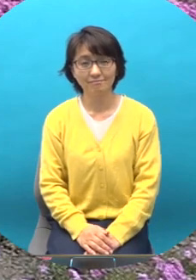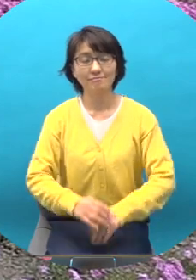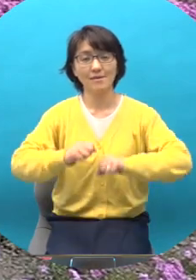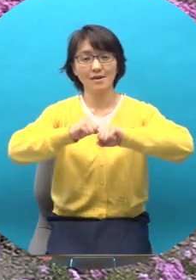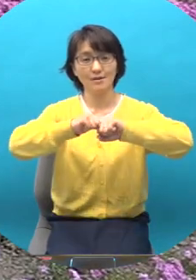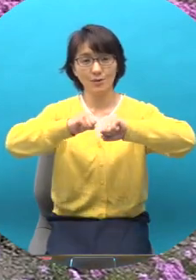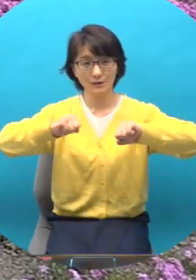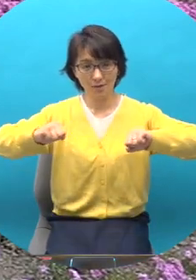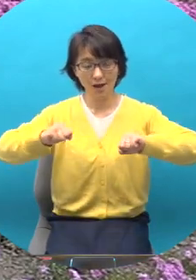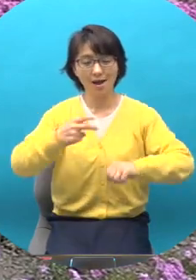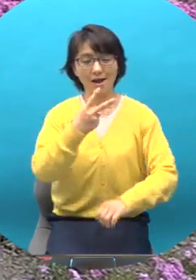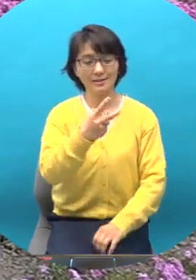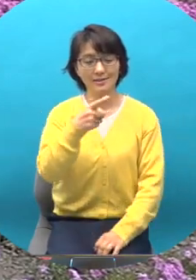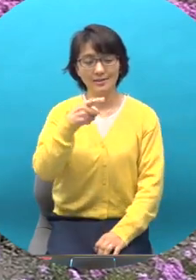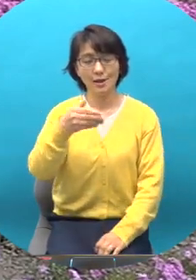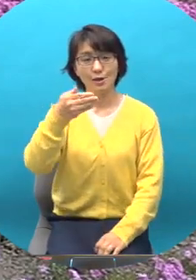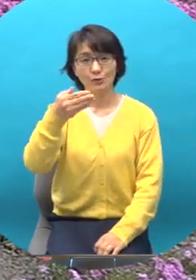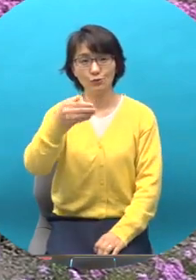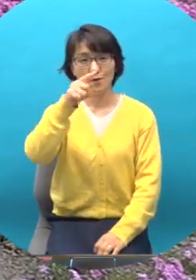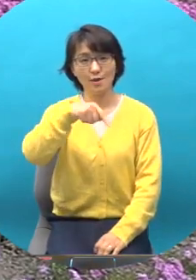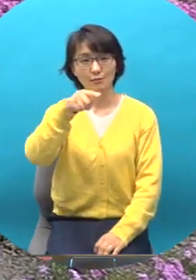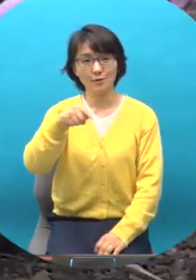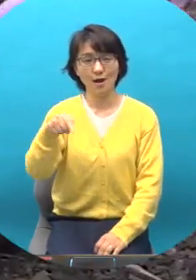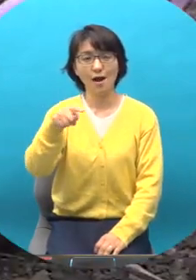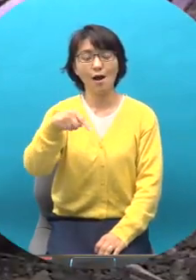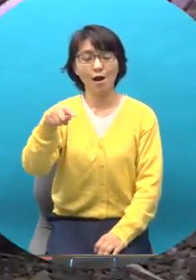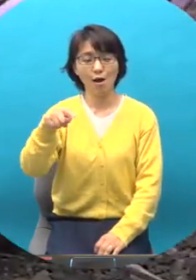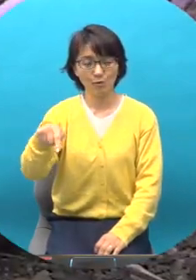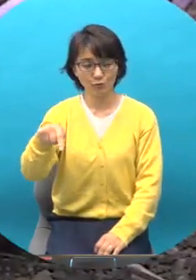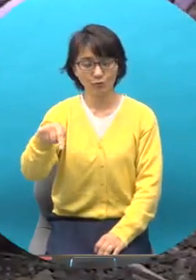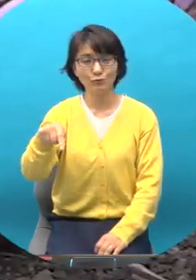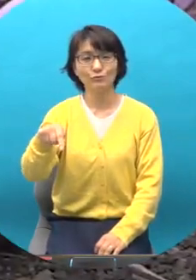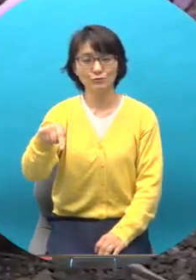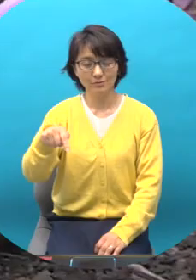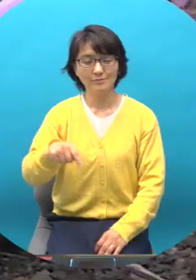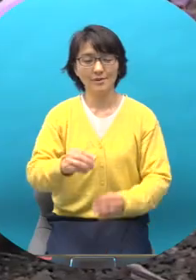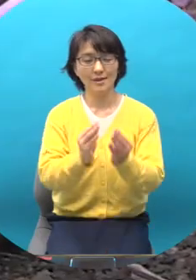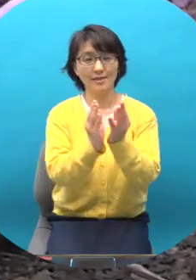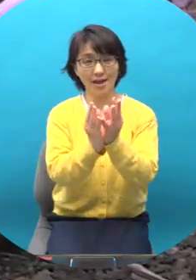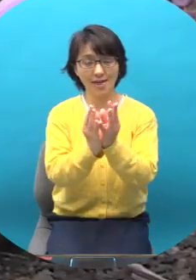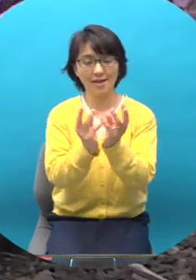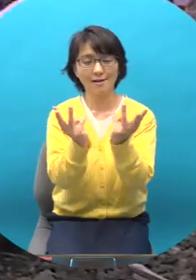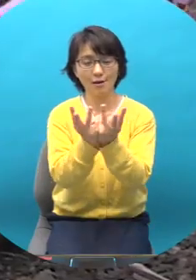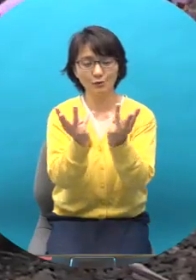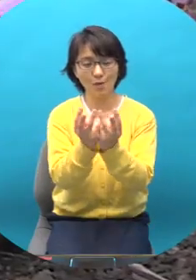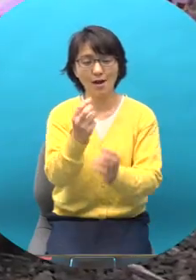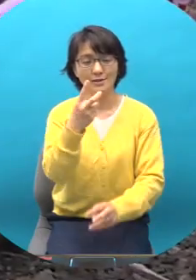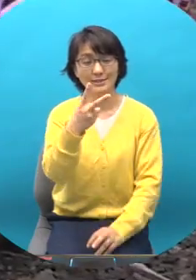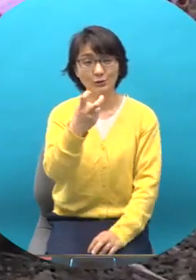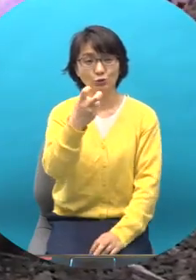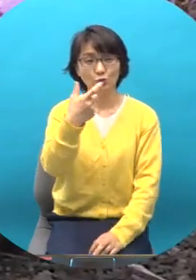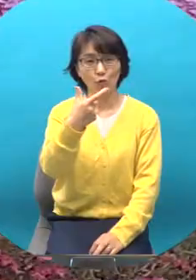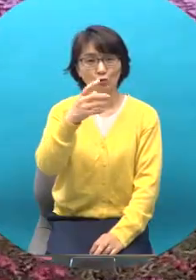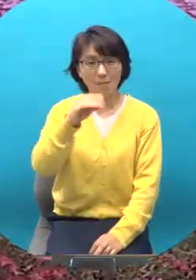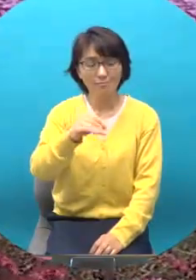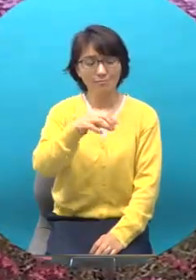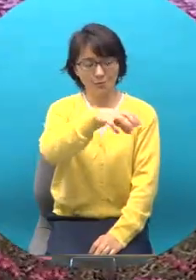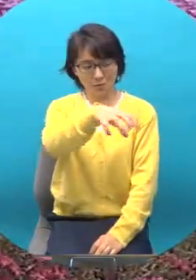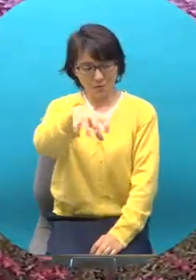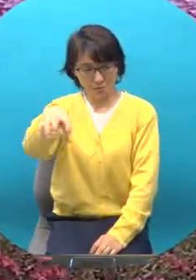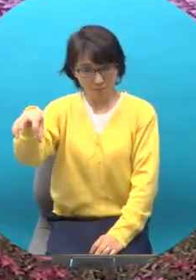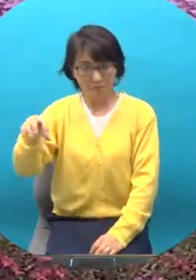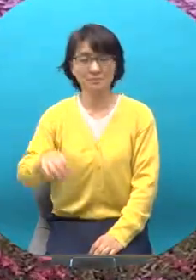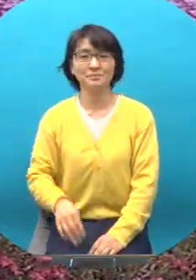芝桜公園はおよそ 2.9 ヘクタールの敷地に26万株の芝桜が植えられています